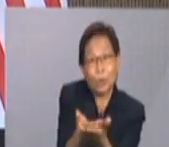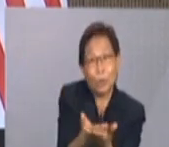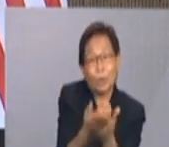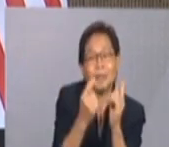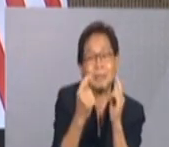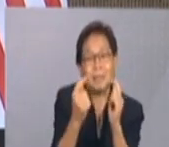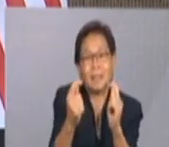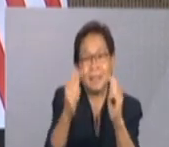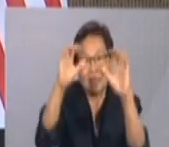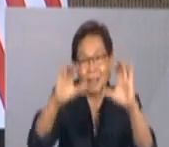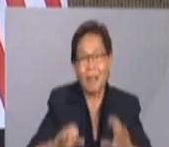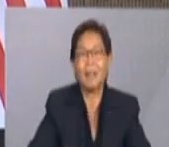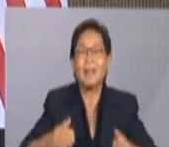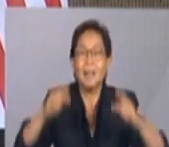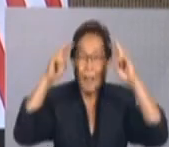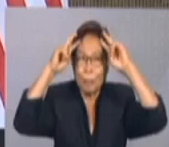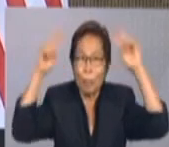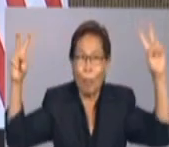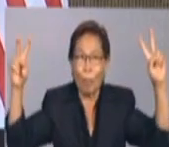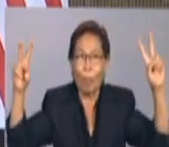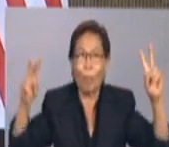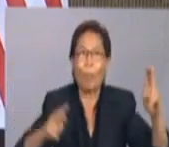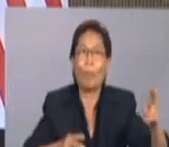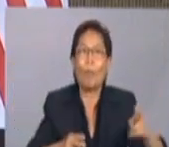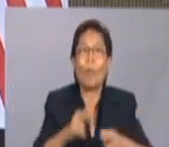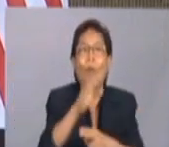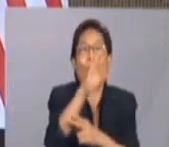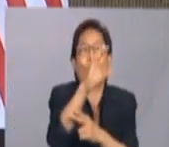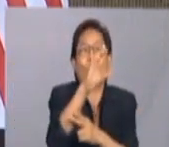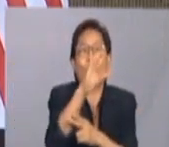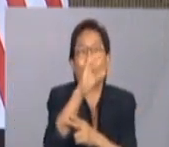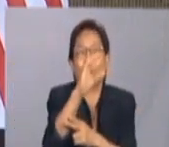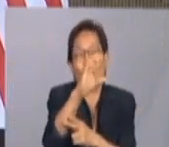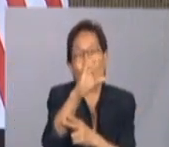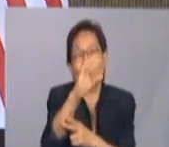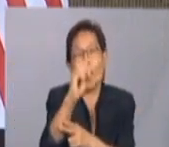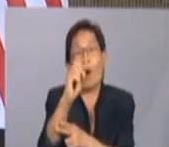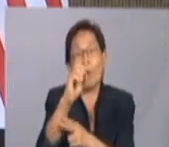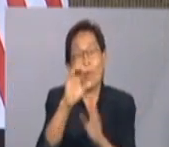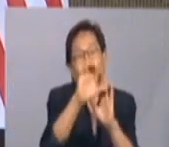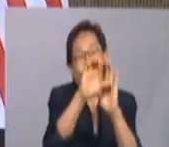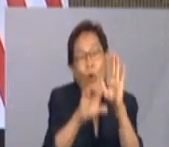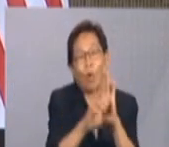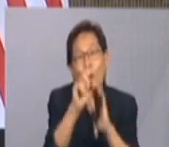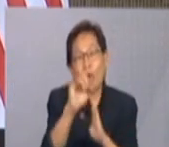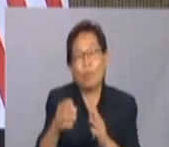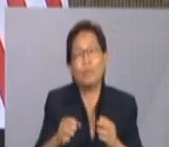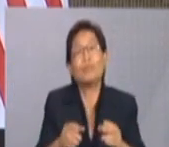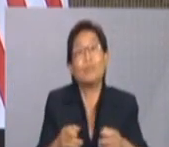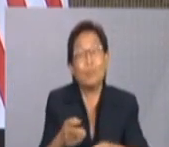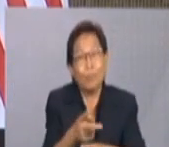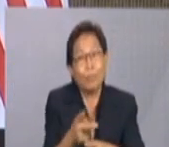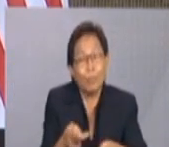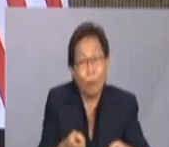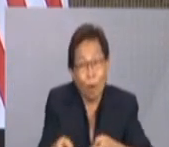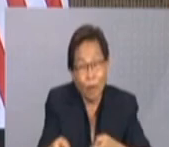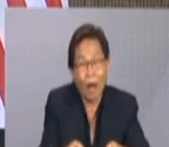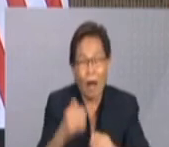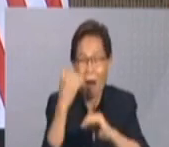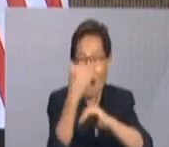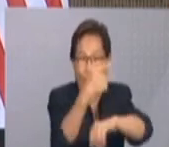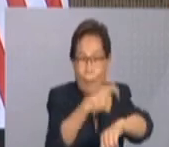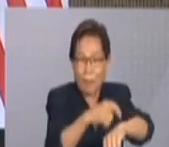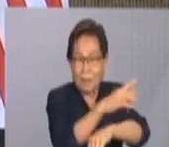tatacara keharmonian pusan ataupun code of Conduct yaitu menghangatkan kerja lebih masa